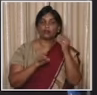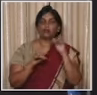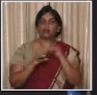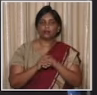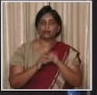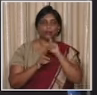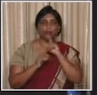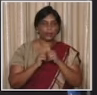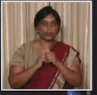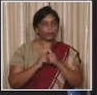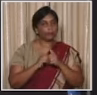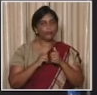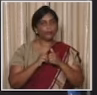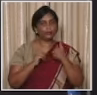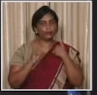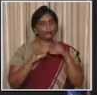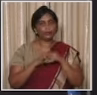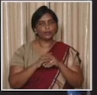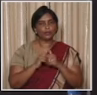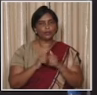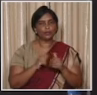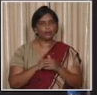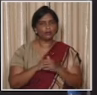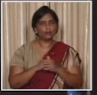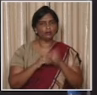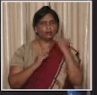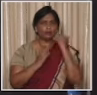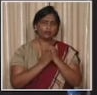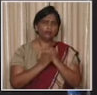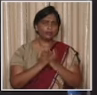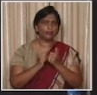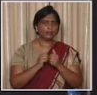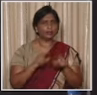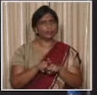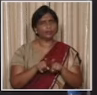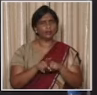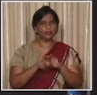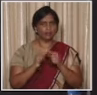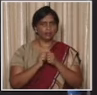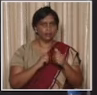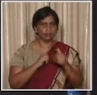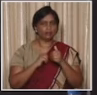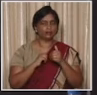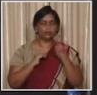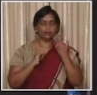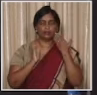ඉල්ලීම කරනවා. මොකද ඔය හියුමන් ඉමුනෝ ග්ලොබුලින් ගැටලුවදී